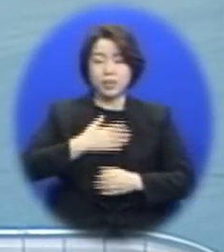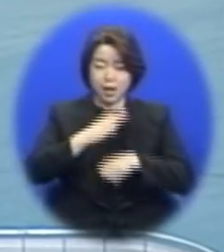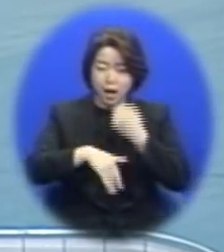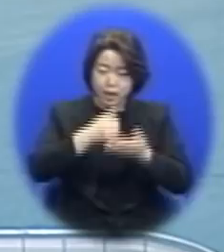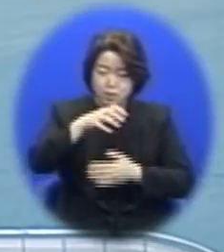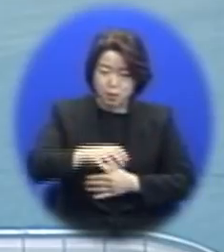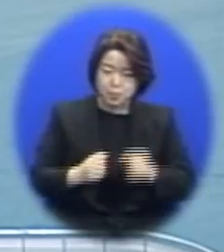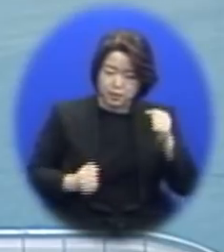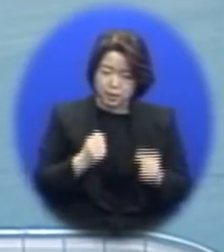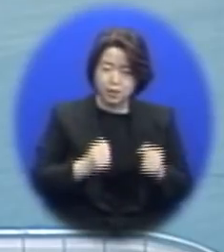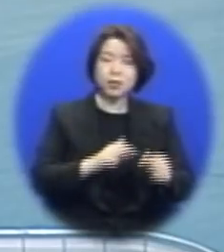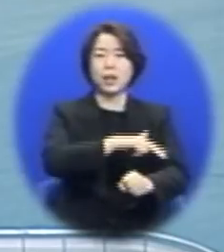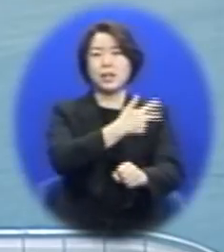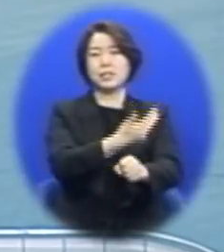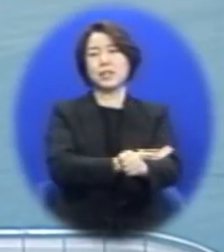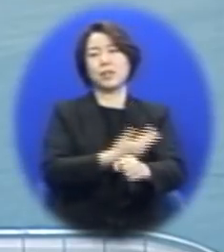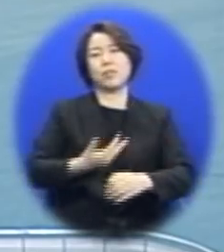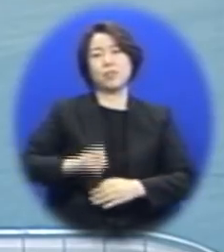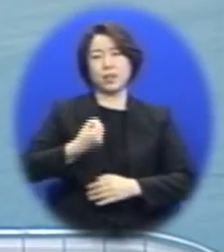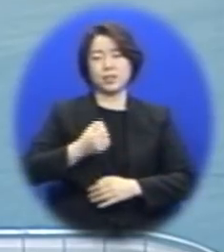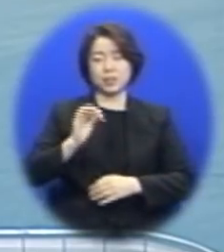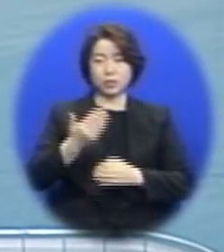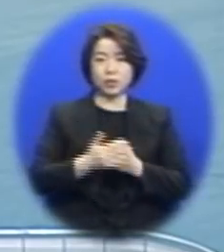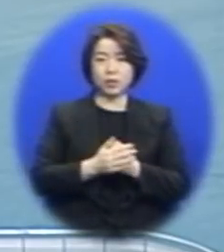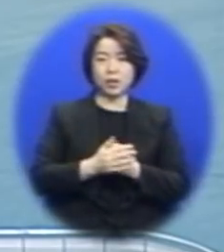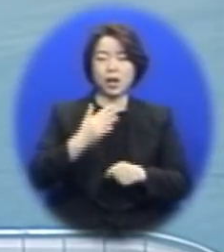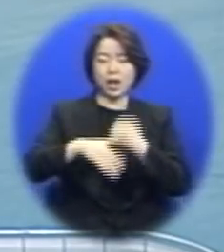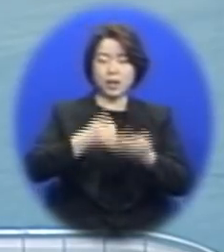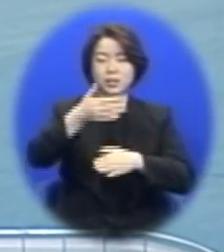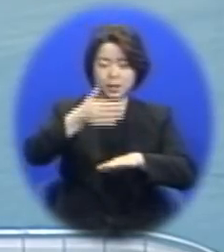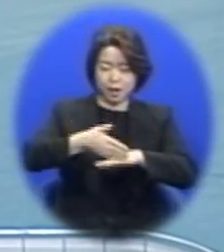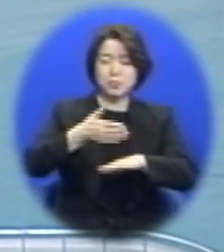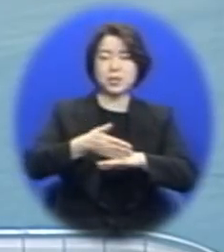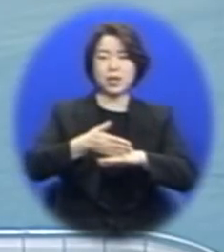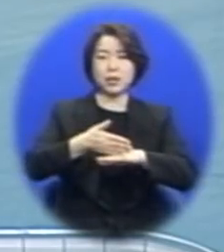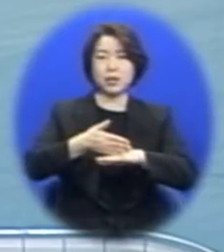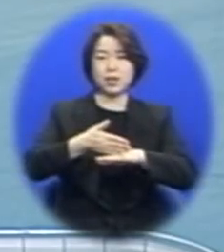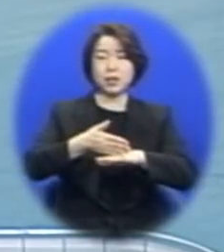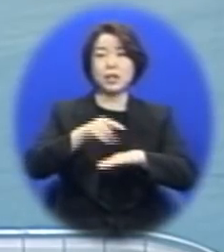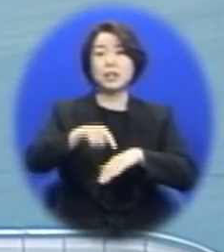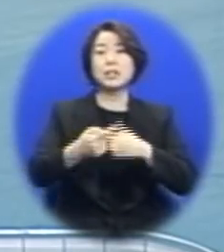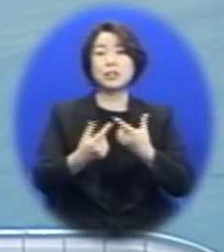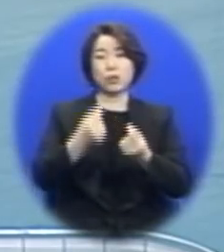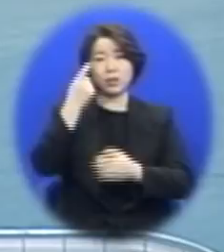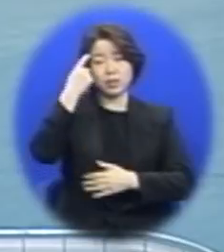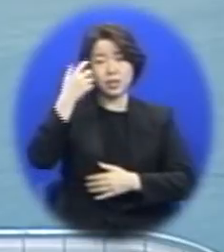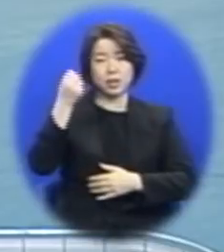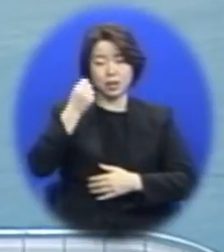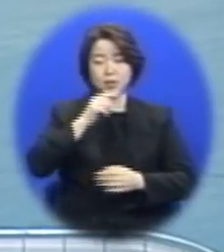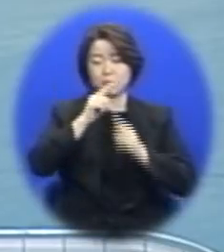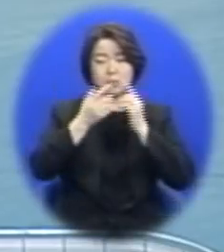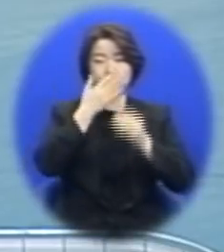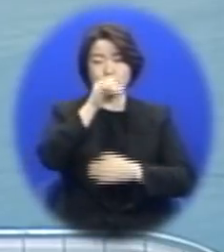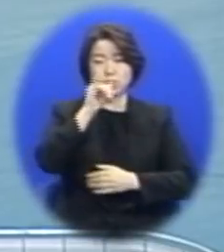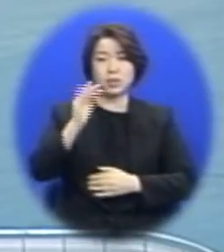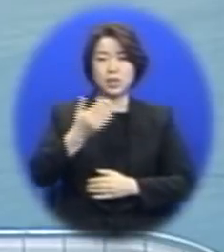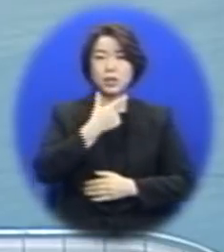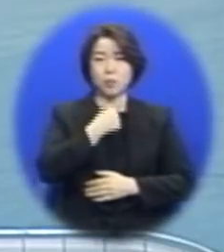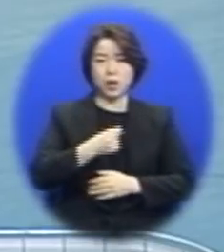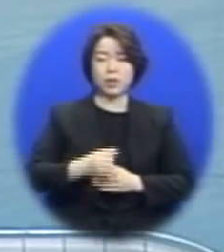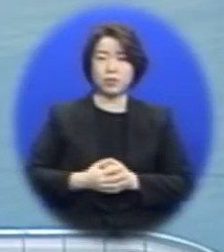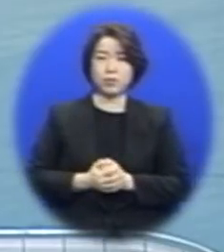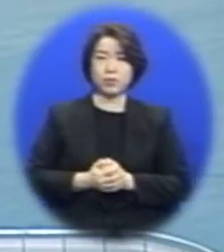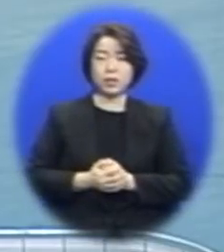수 있는 자격을 제가 얻었군요. 하나님, 감사합니다. 그렇게 말할 수 있게 되기를 바랍니다.